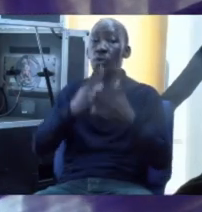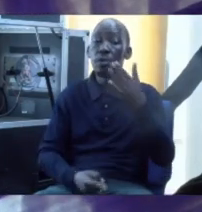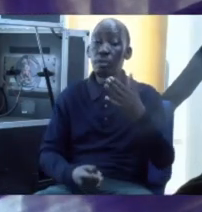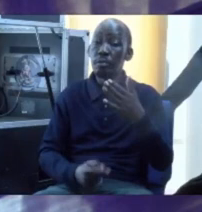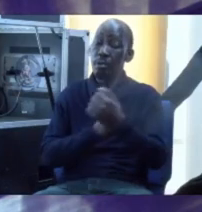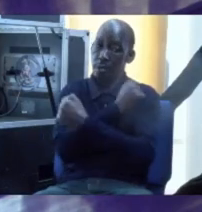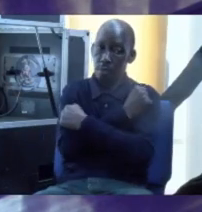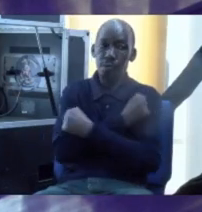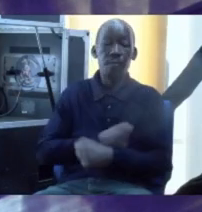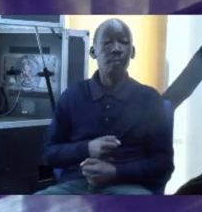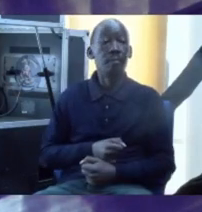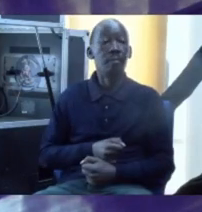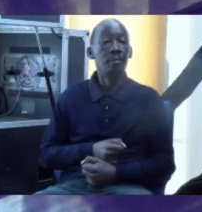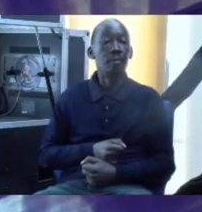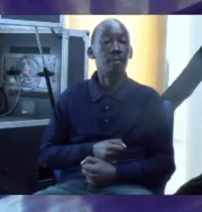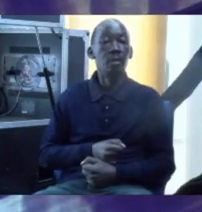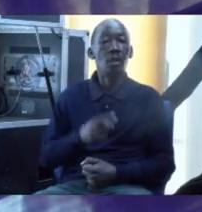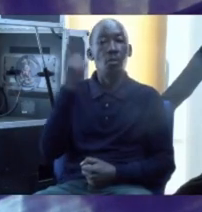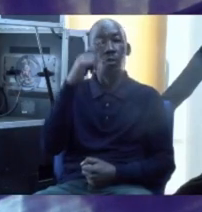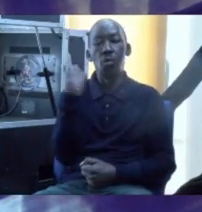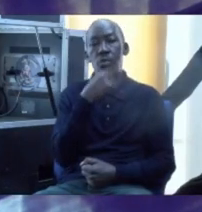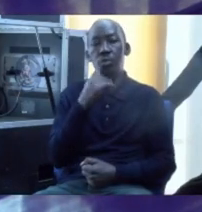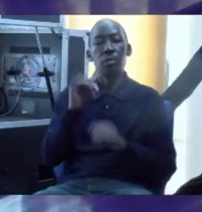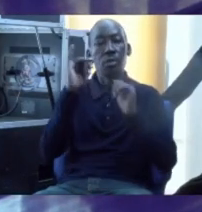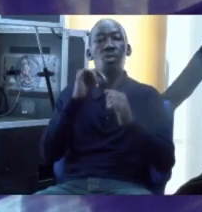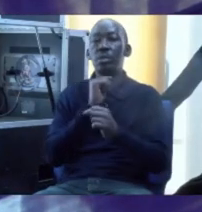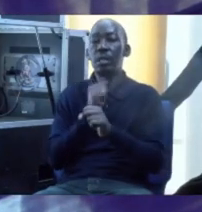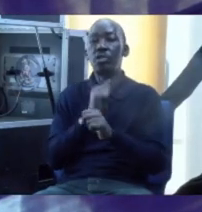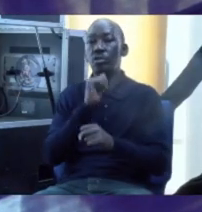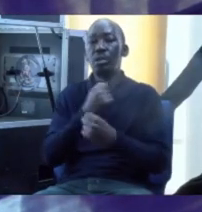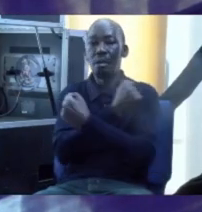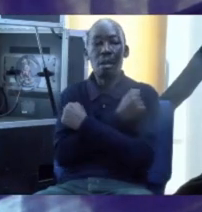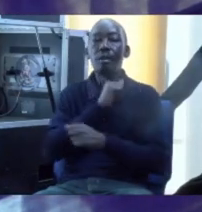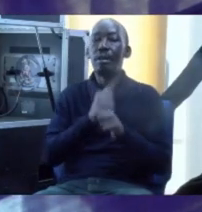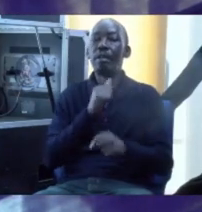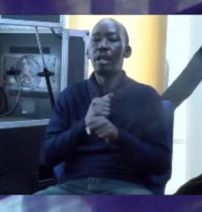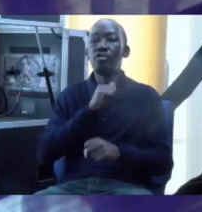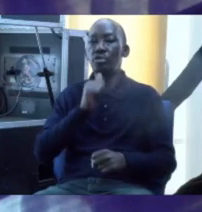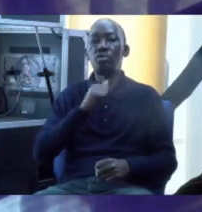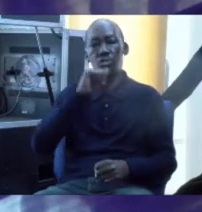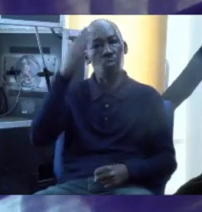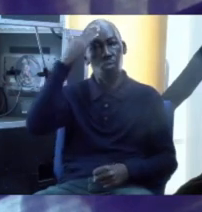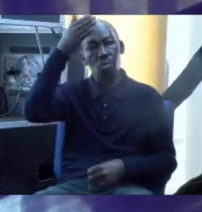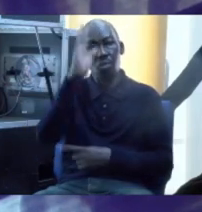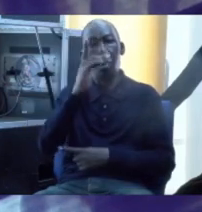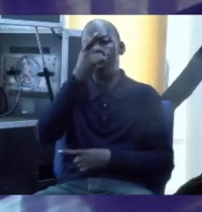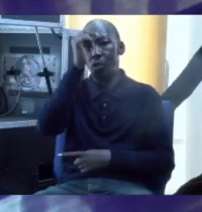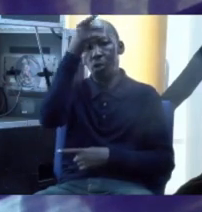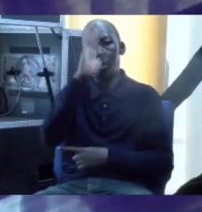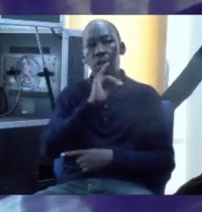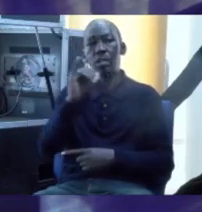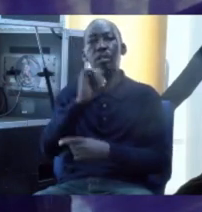nini? For who does not love does not know God. For God is what? Asiyependa hamjui Mungu